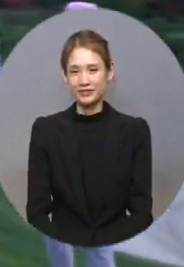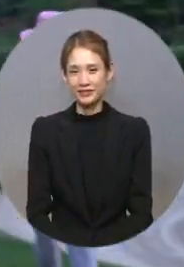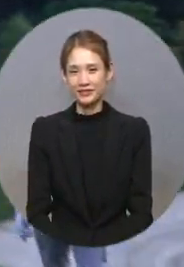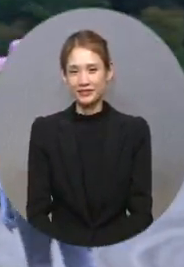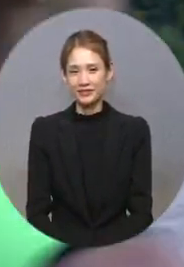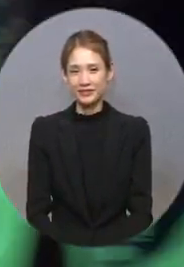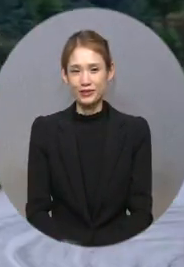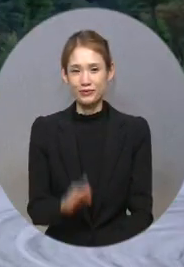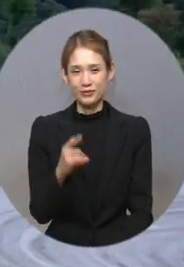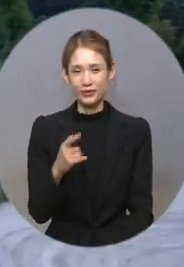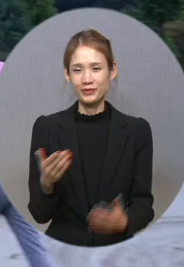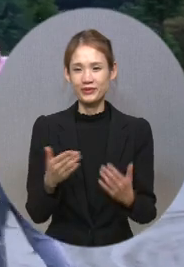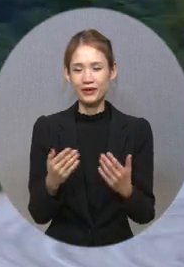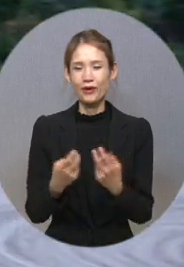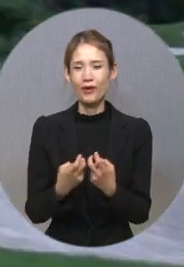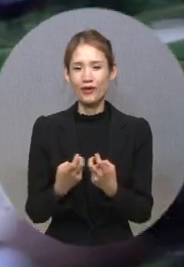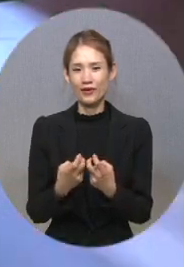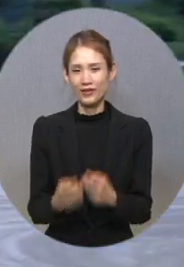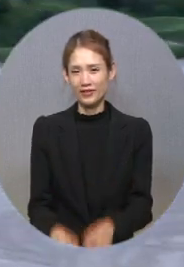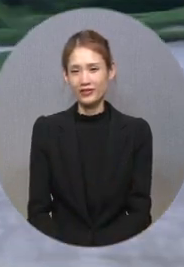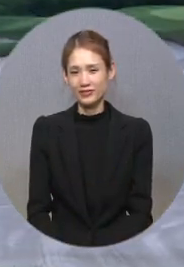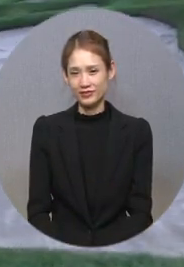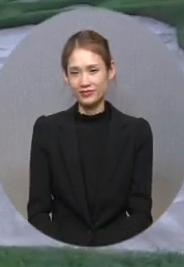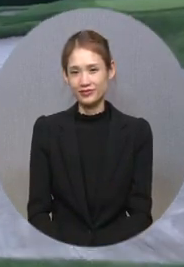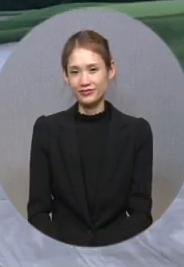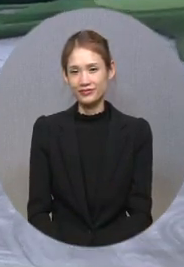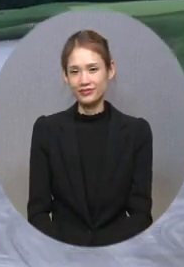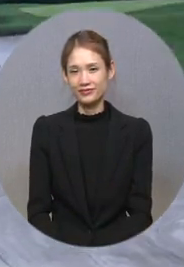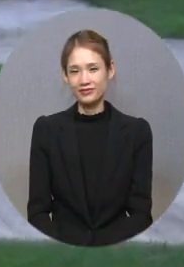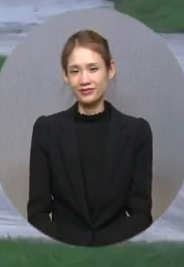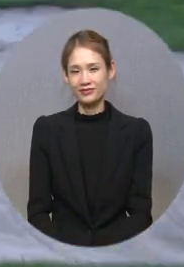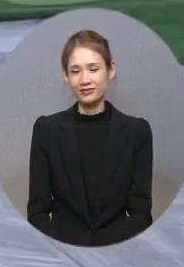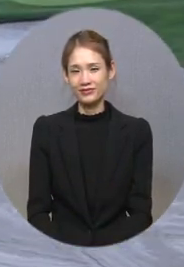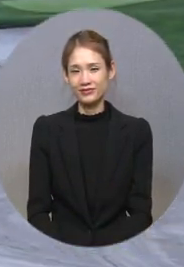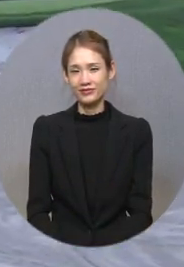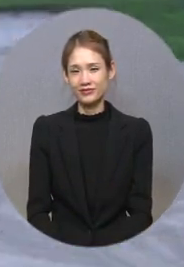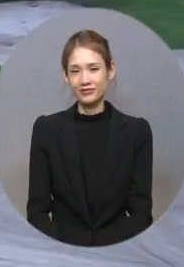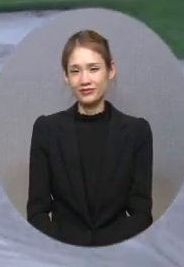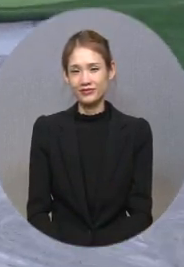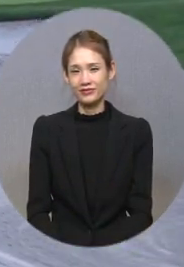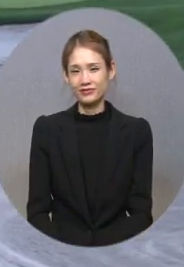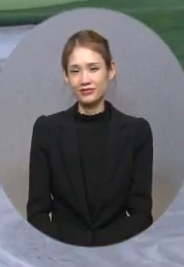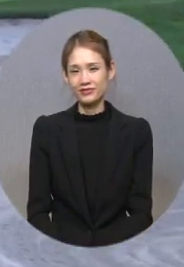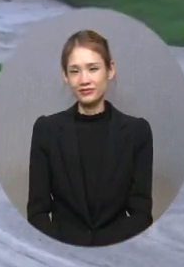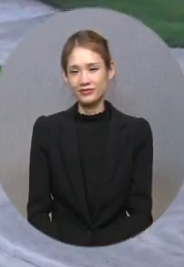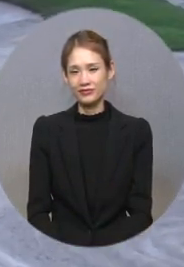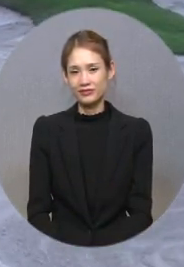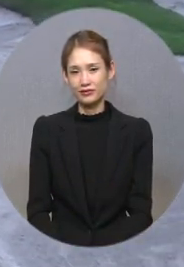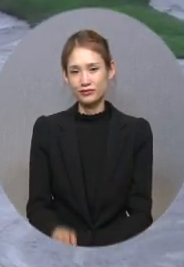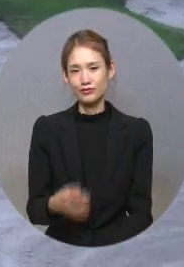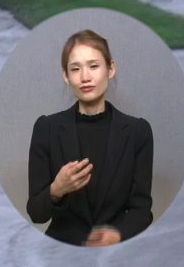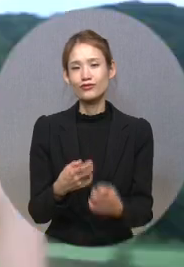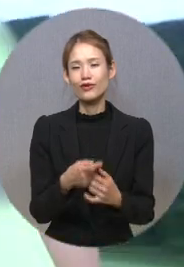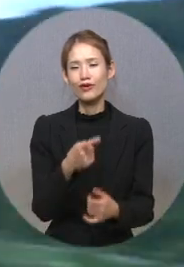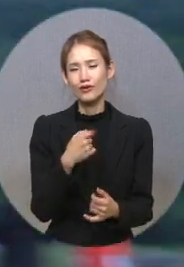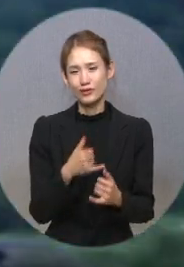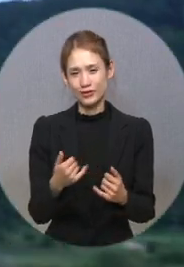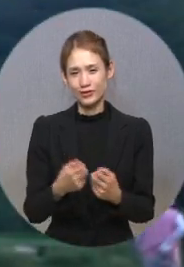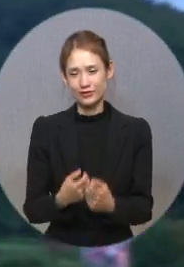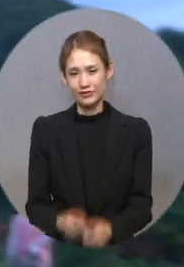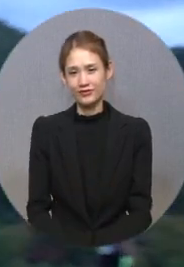무슨 일이니? 벙커에서 퍼터 치면 나와? 야, 어떻게 보여줘.